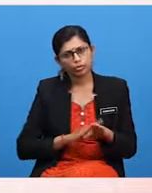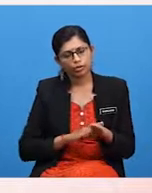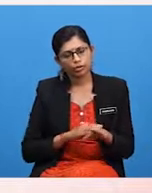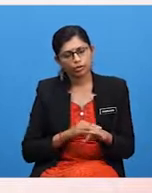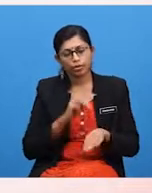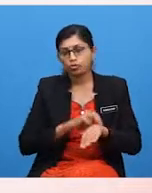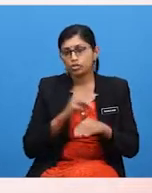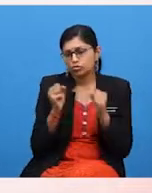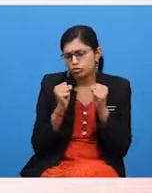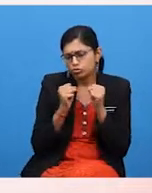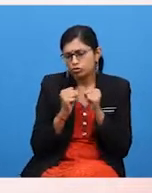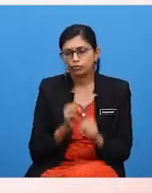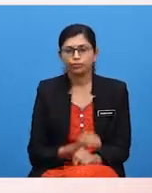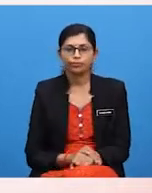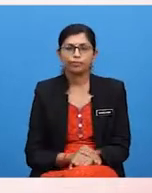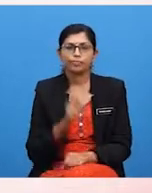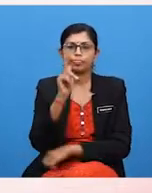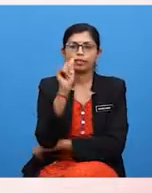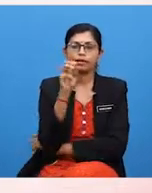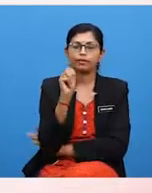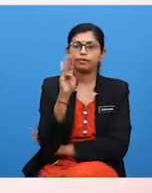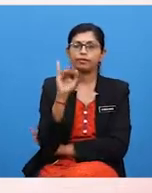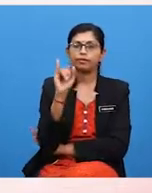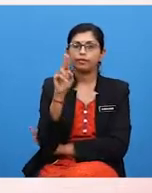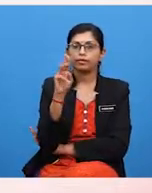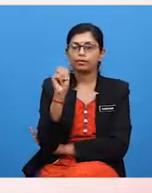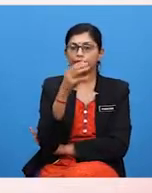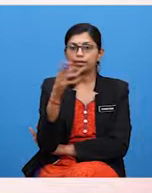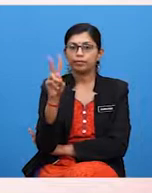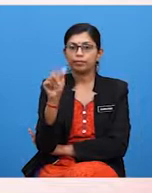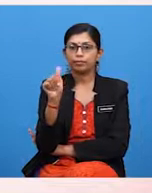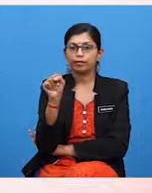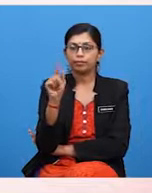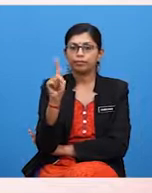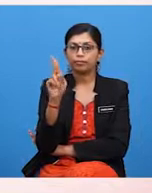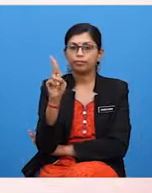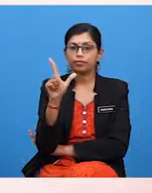sejuk. Kambium vaskular menjadi dorman pada